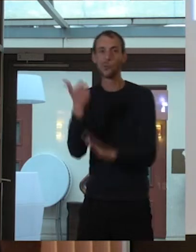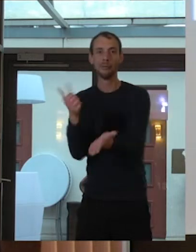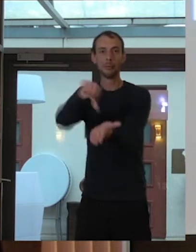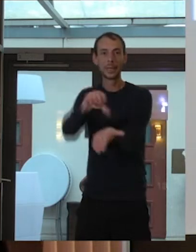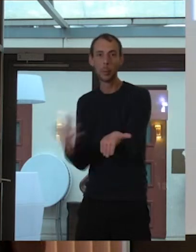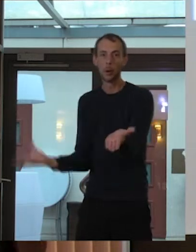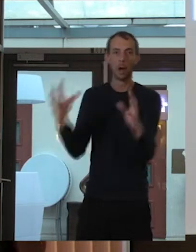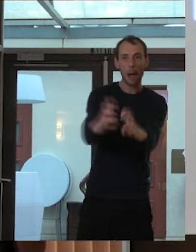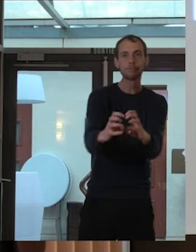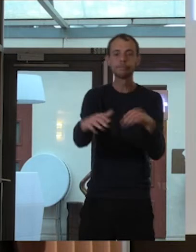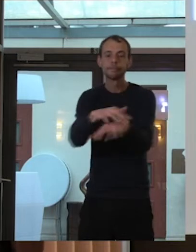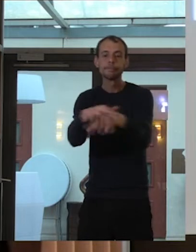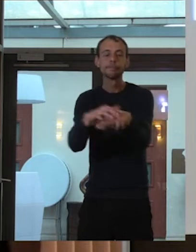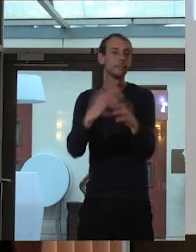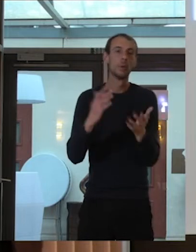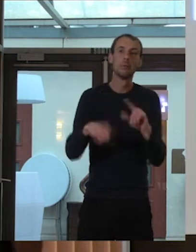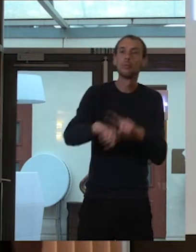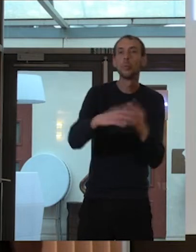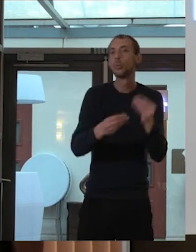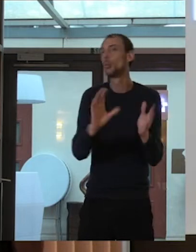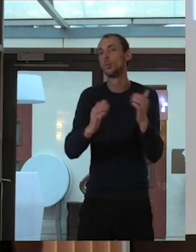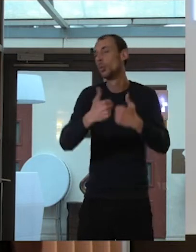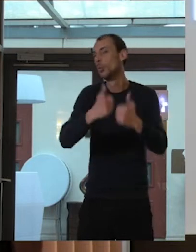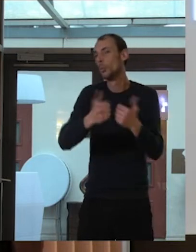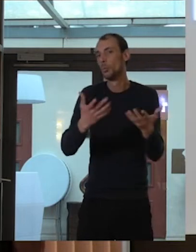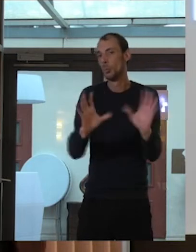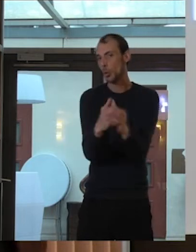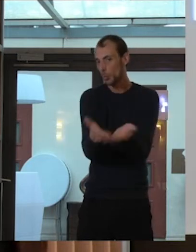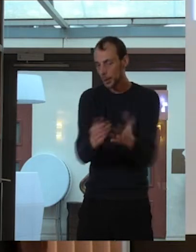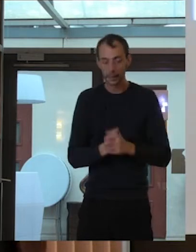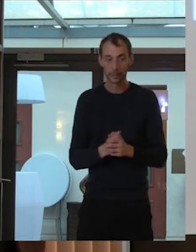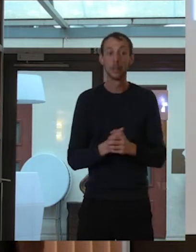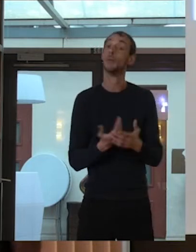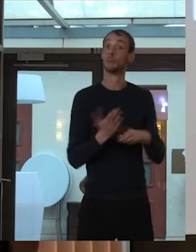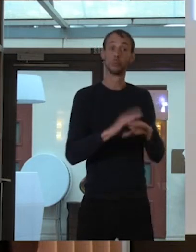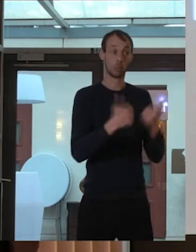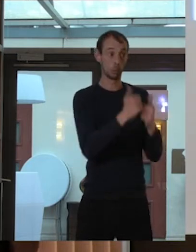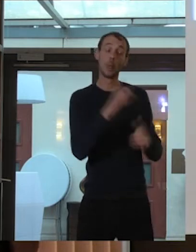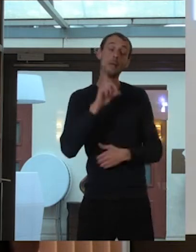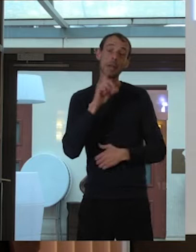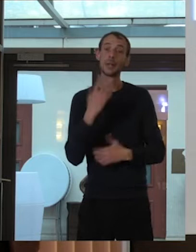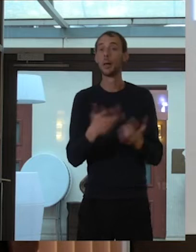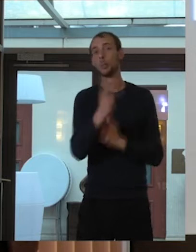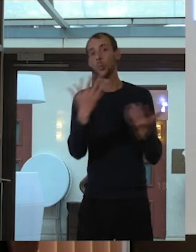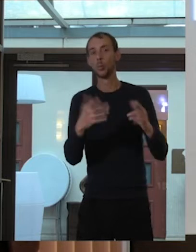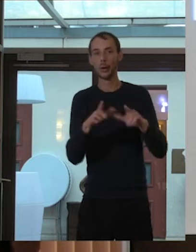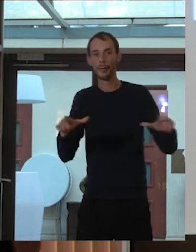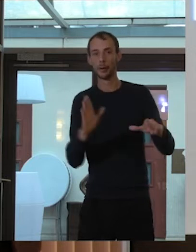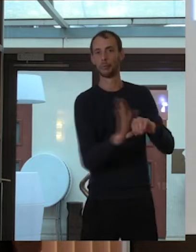divers sports collectifs, tandis que les jeux des filles sont souvent relégués à la périphérie de la cour ou du